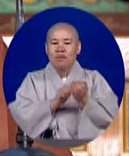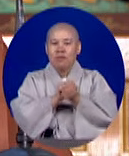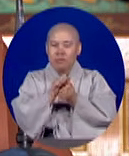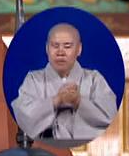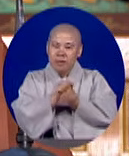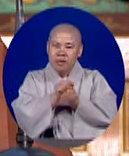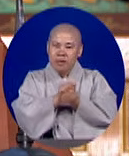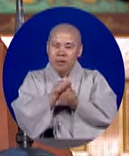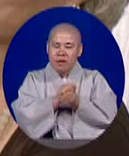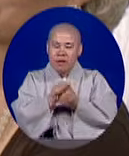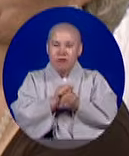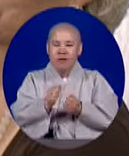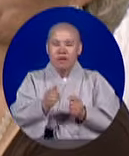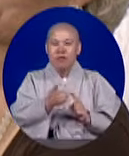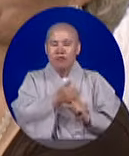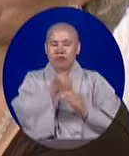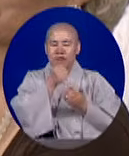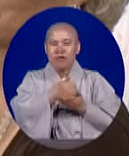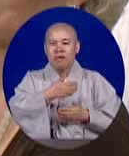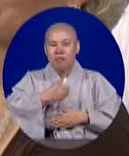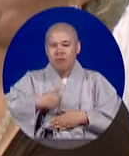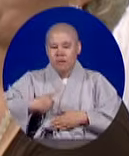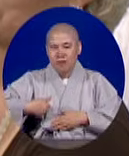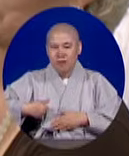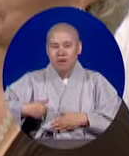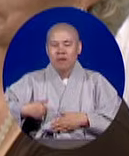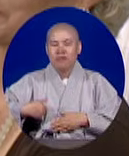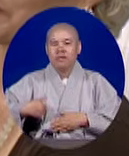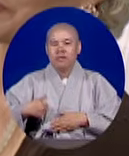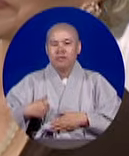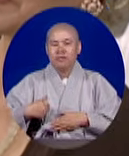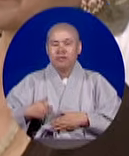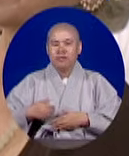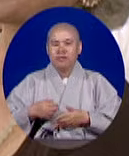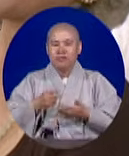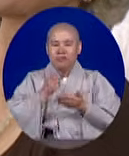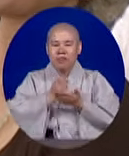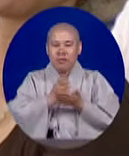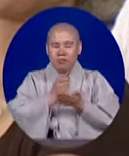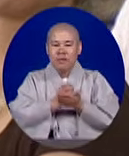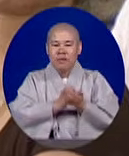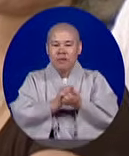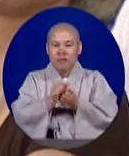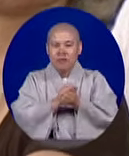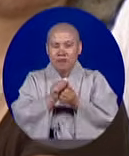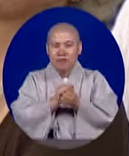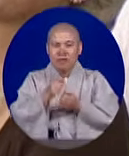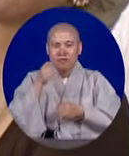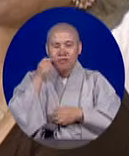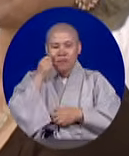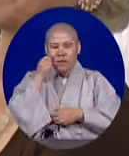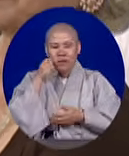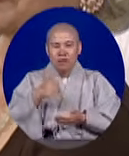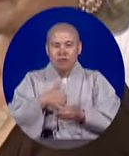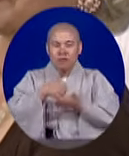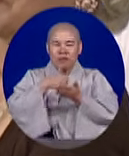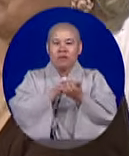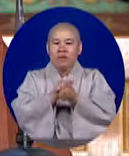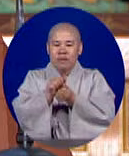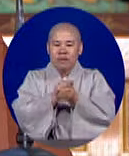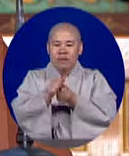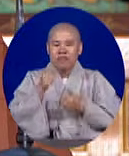불생불멸을 믿지 않고 상락아정을 믿지 아니하면 도를 닦을 수가 없어요. 공덕을 닦을 수가